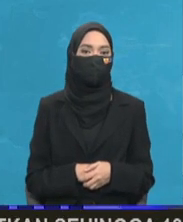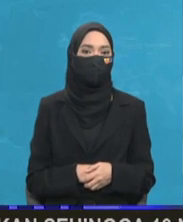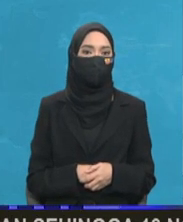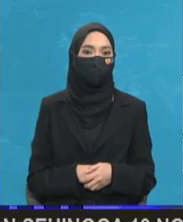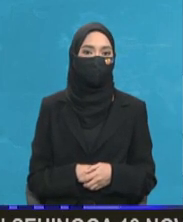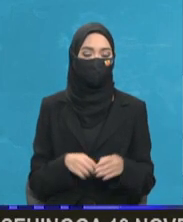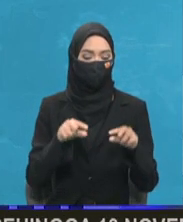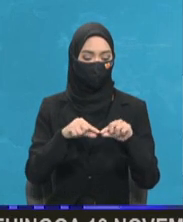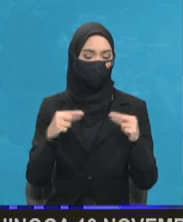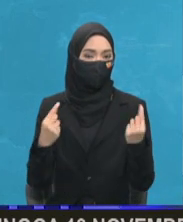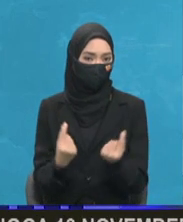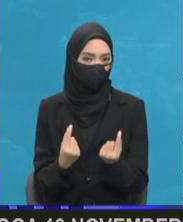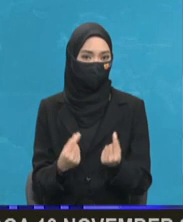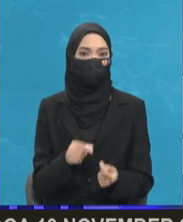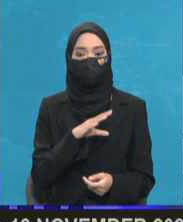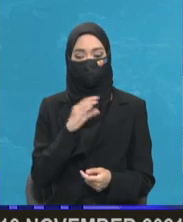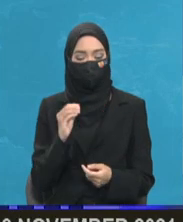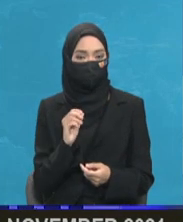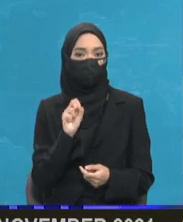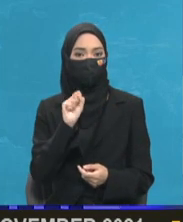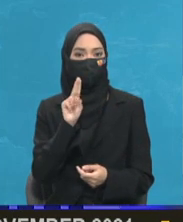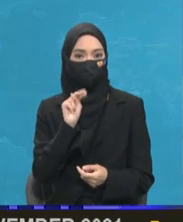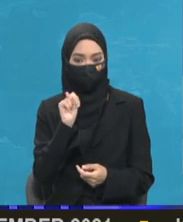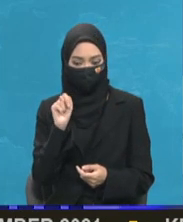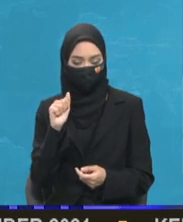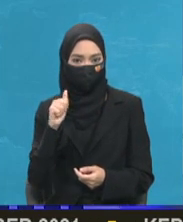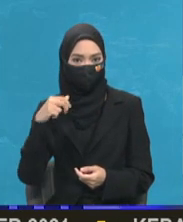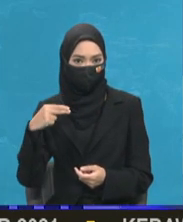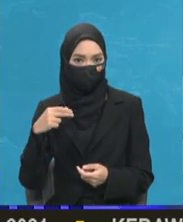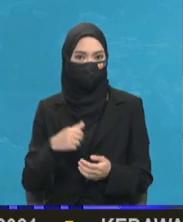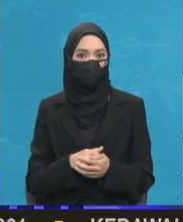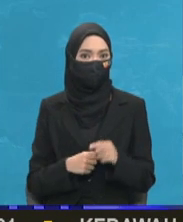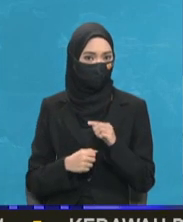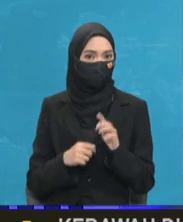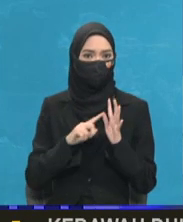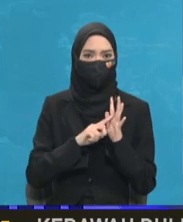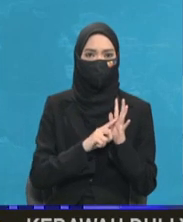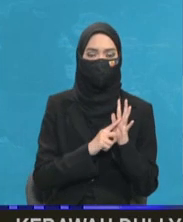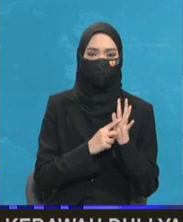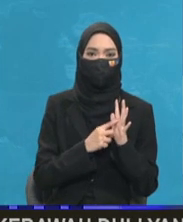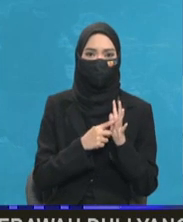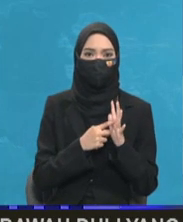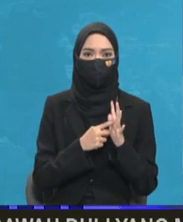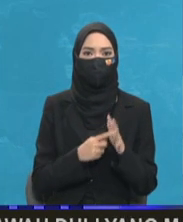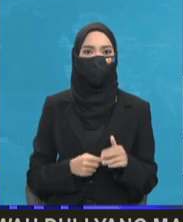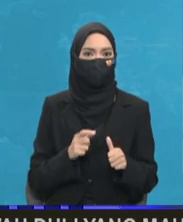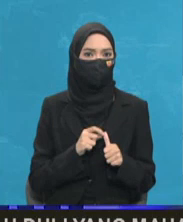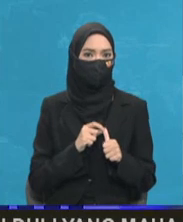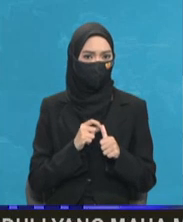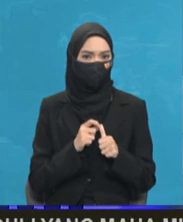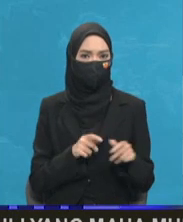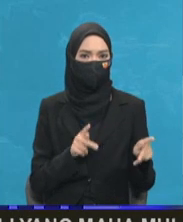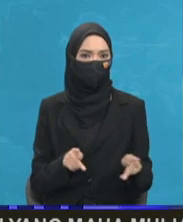Hai Alquran dan as-sunnah berpegangan sumber utama dalam proses pihak perkara tersebut antara yang